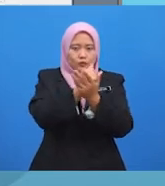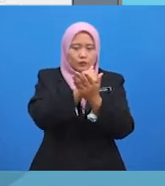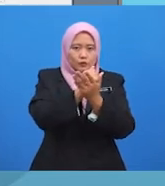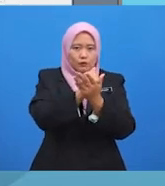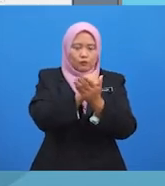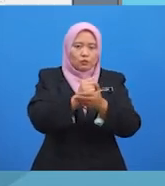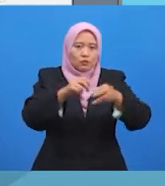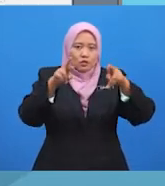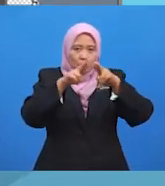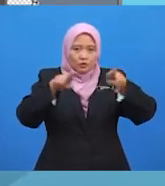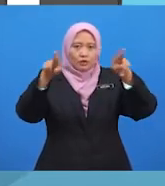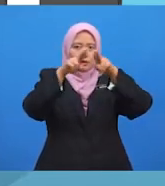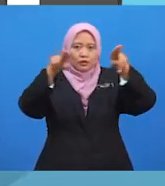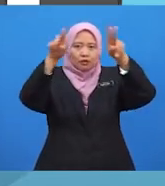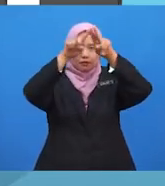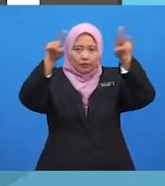Merge.